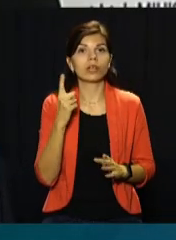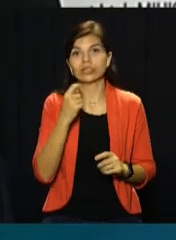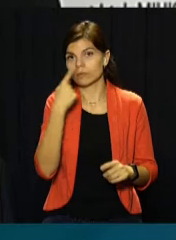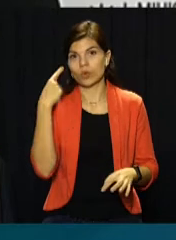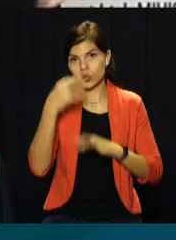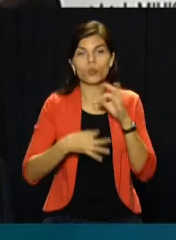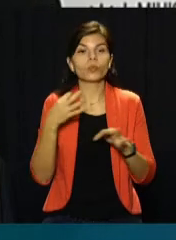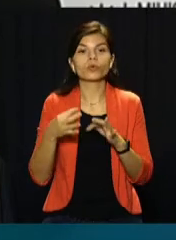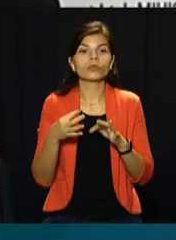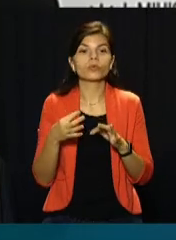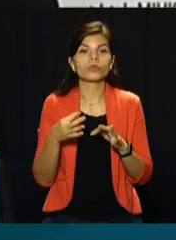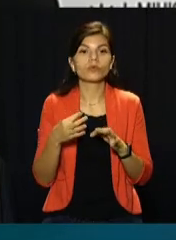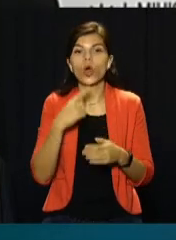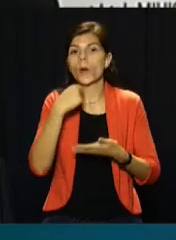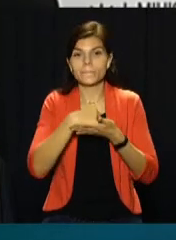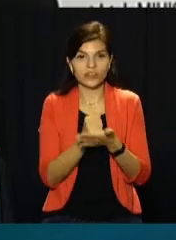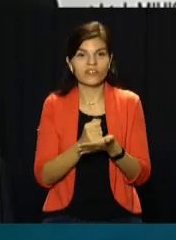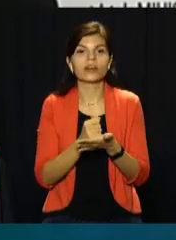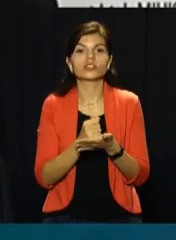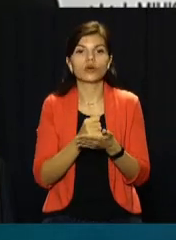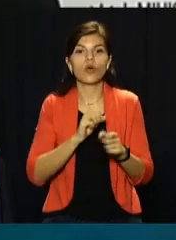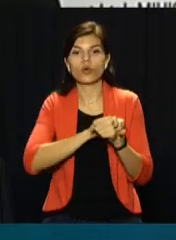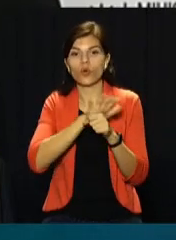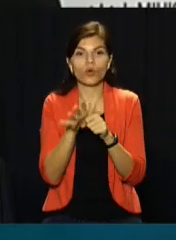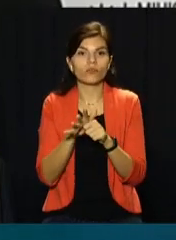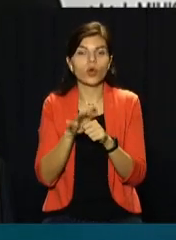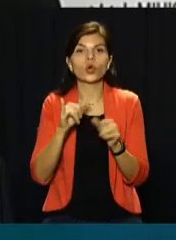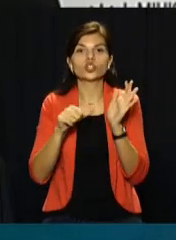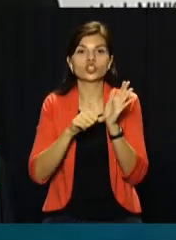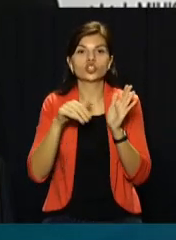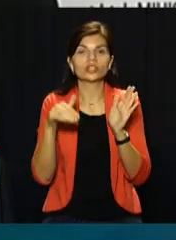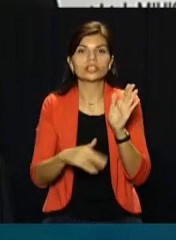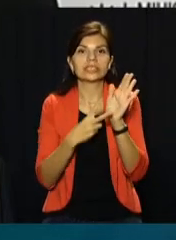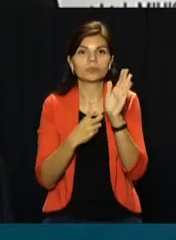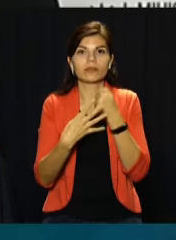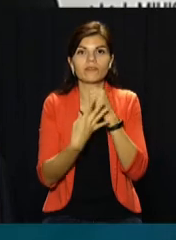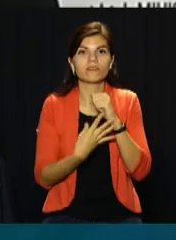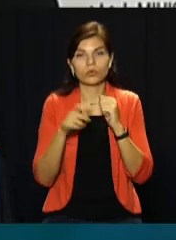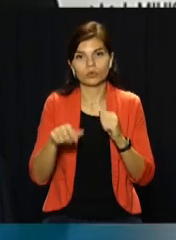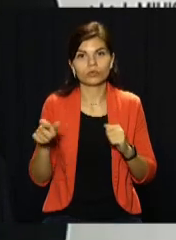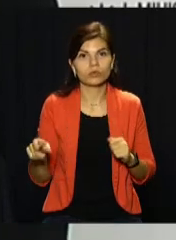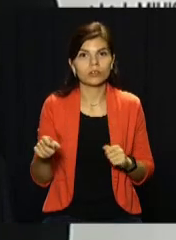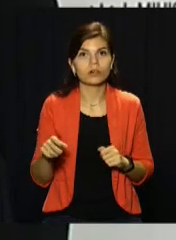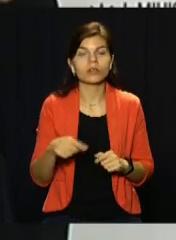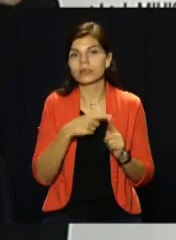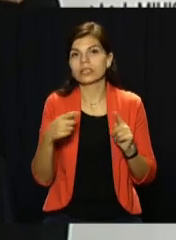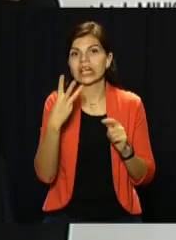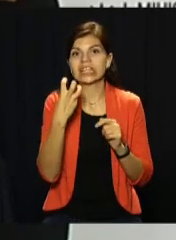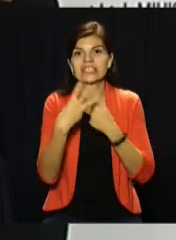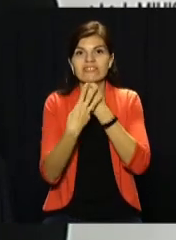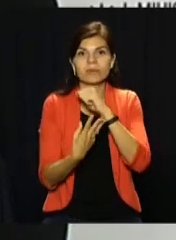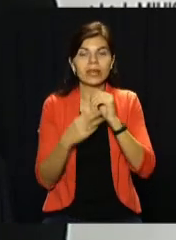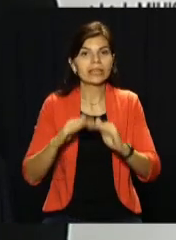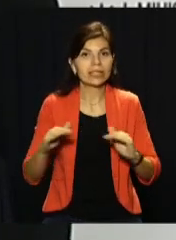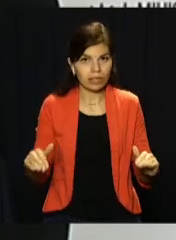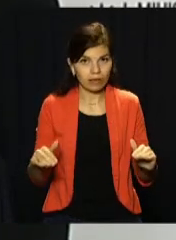добу підтверджена COVID-19 у 6719 осіб. З них 318